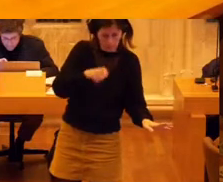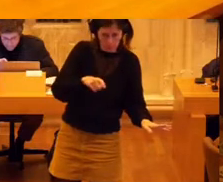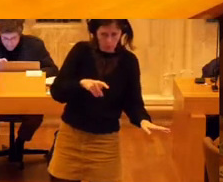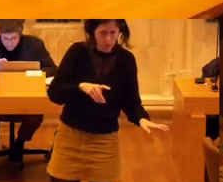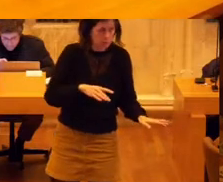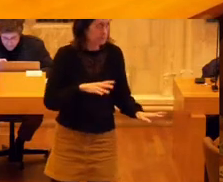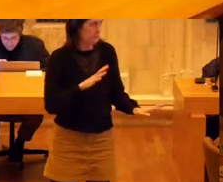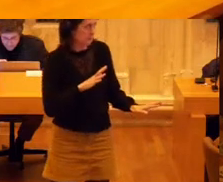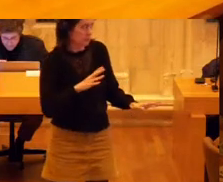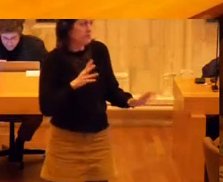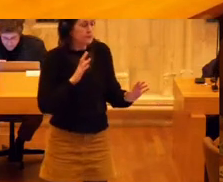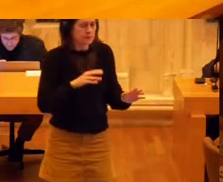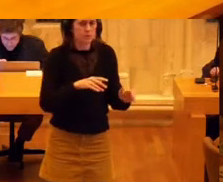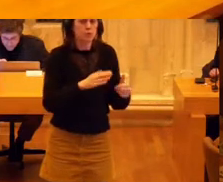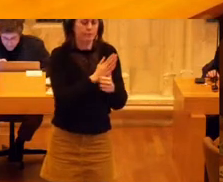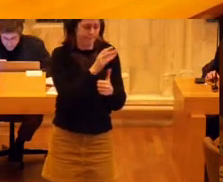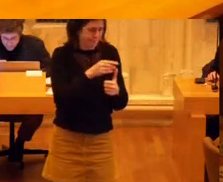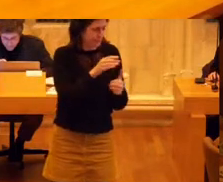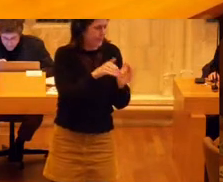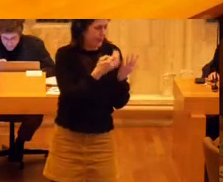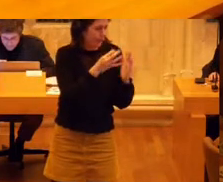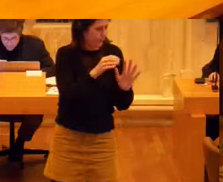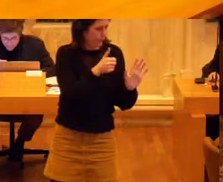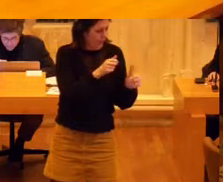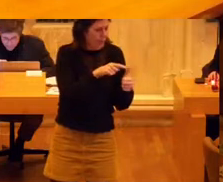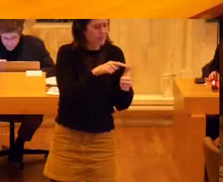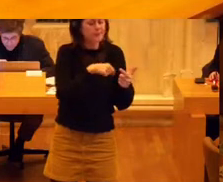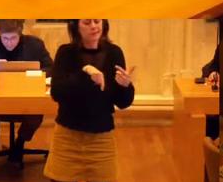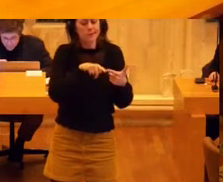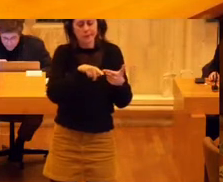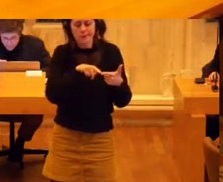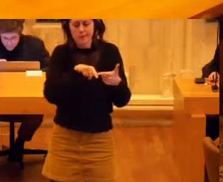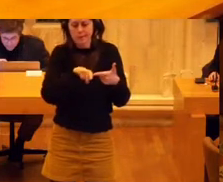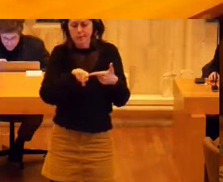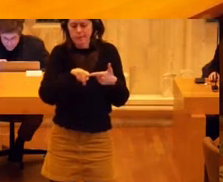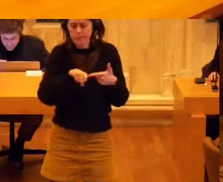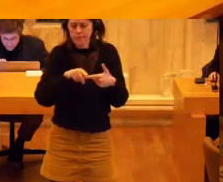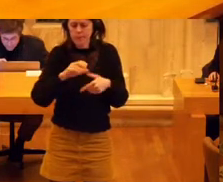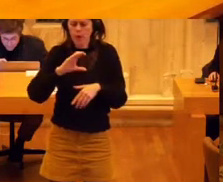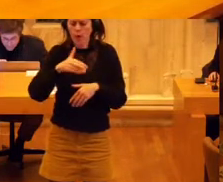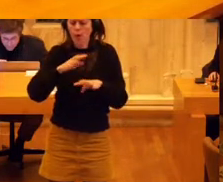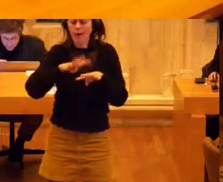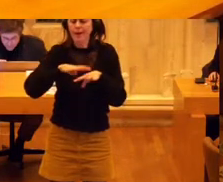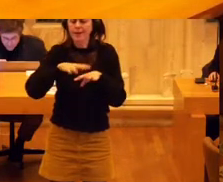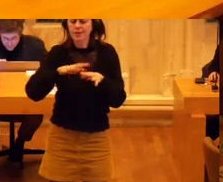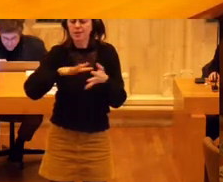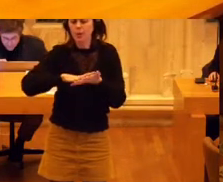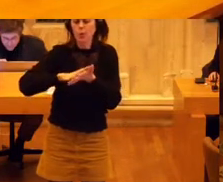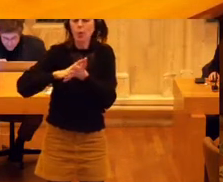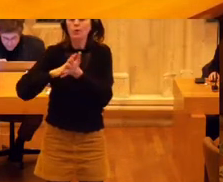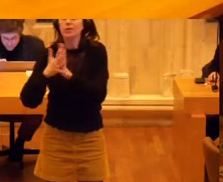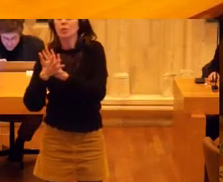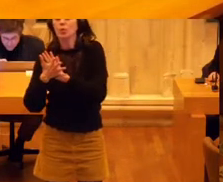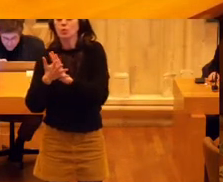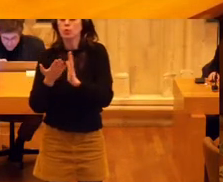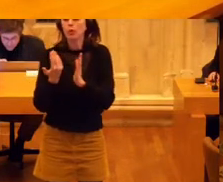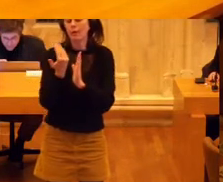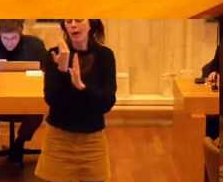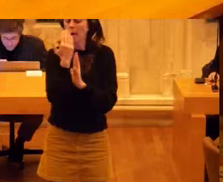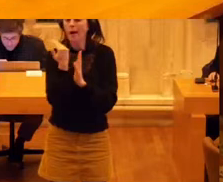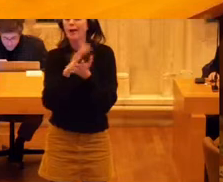on l'a étendu au réseau des acteurs qu'on avait recensés dans le cadre de Caen Quartier en Transition.